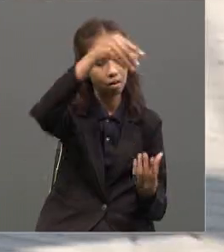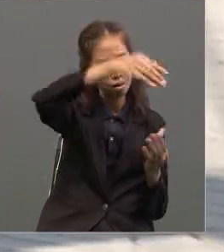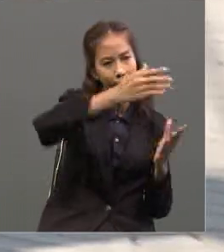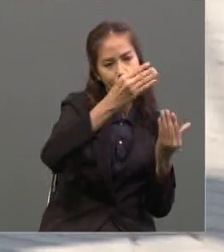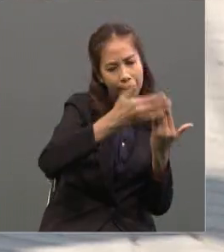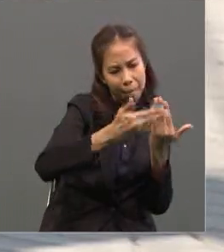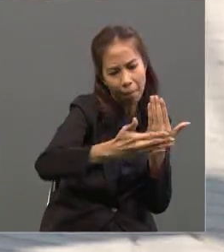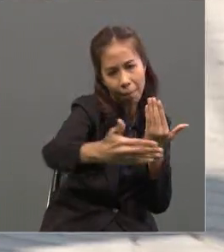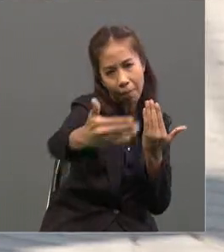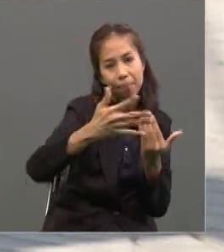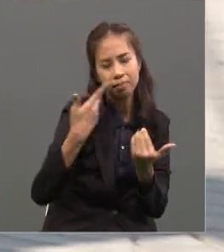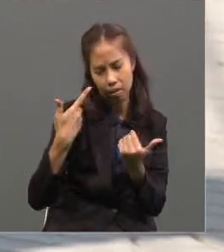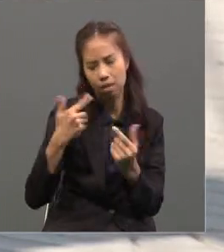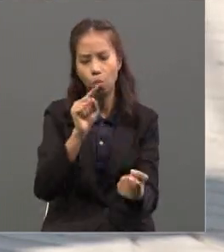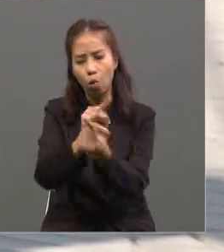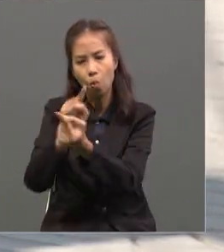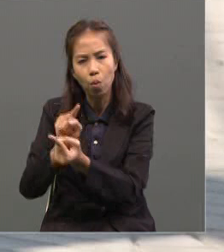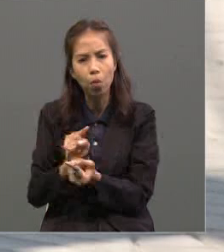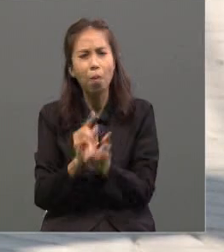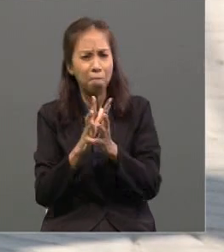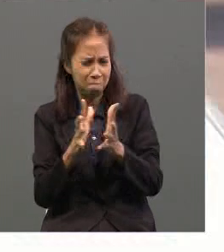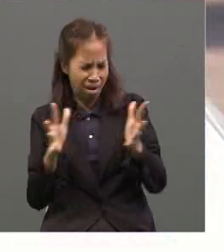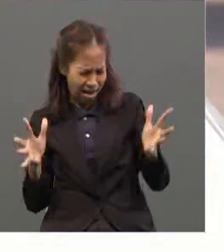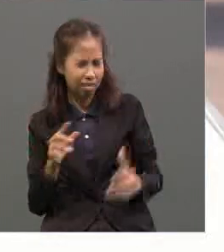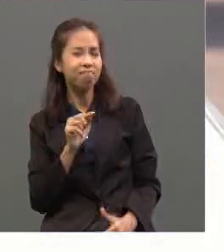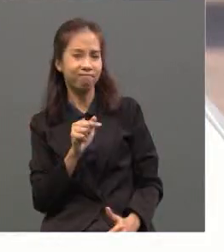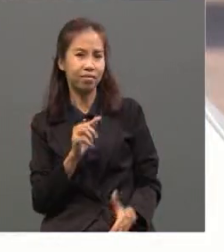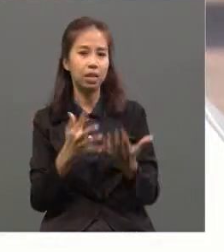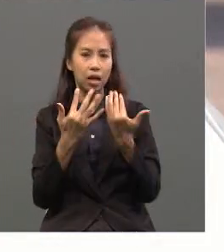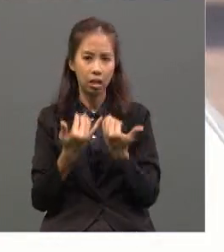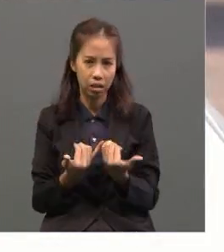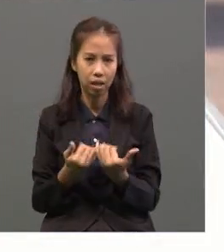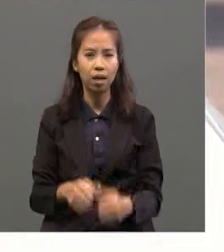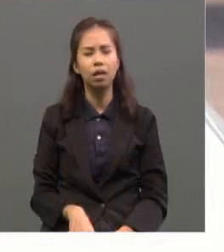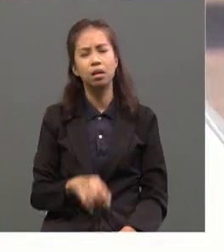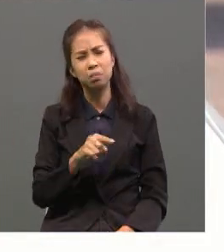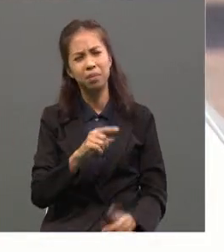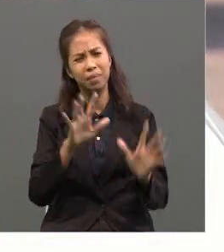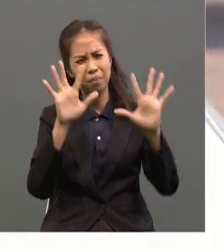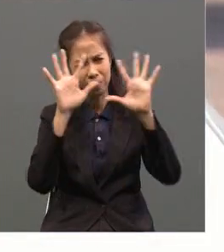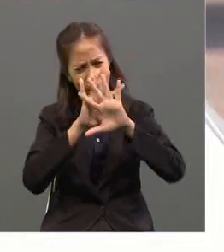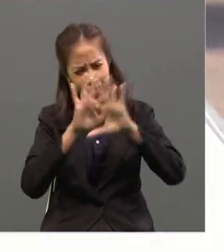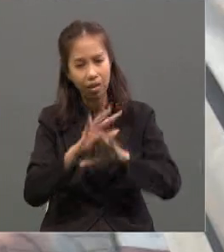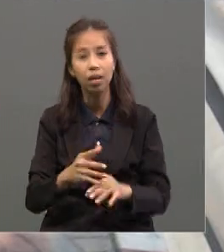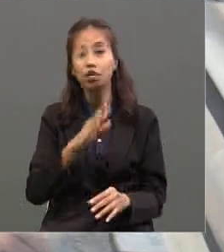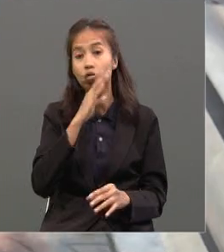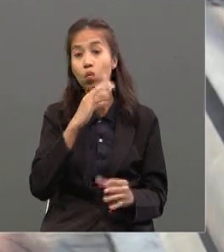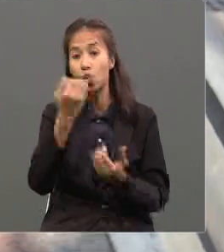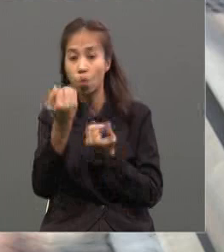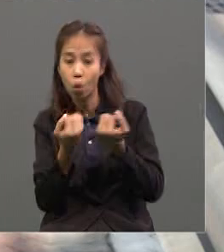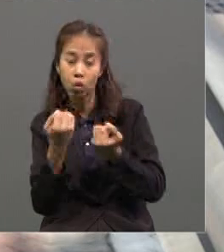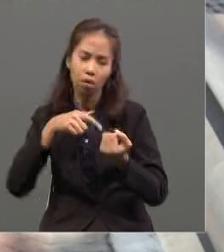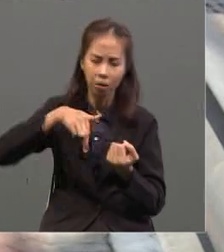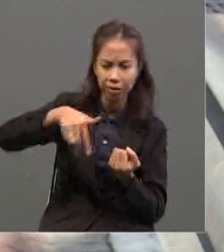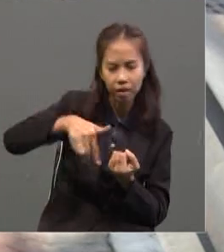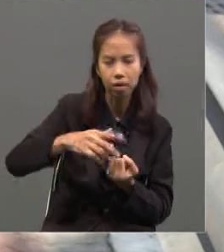าแล้วก็แยกต่างๆค่อนข้างเยอะพอสมควรนะคะส่งผลให้เกิดการบดบังทัศนวิสัยการมองเห็นในการใช้รถใช้ถน